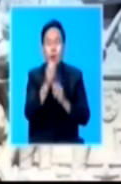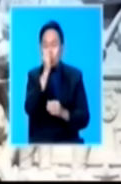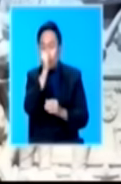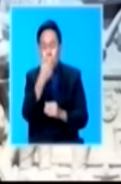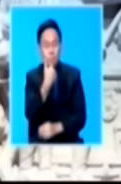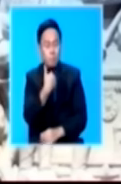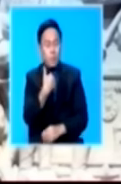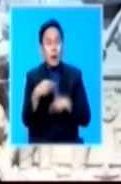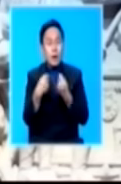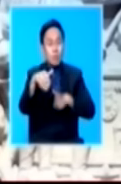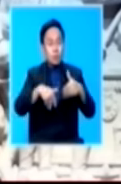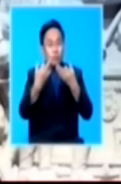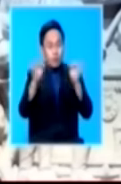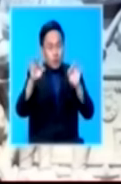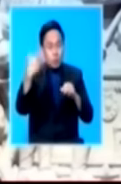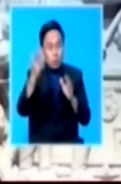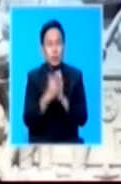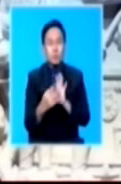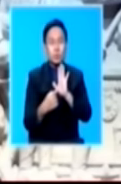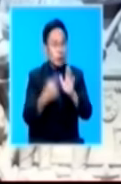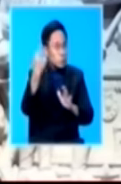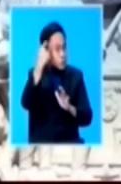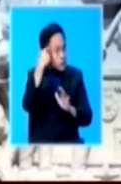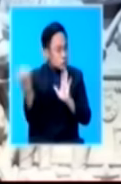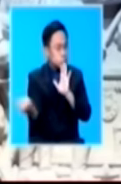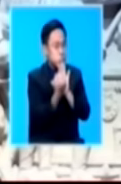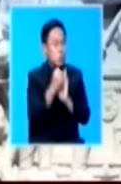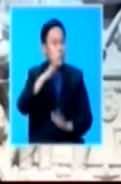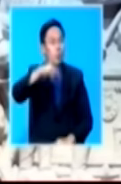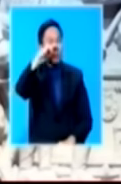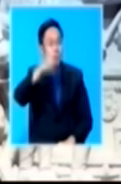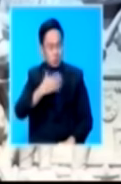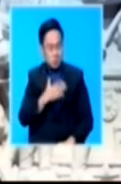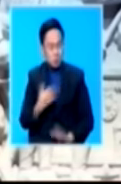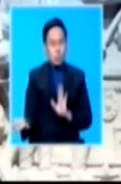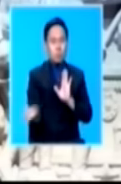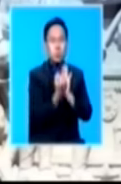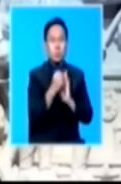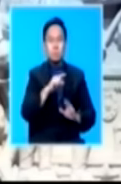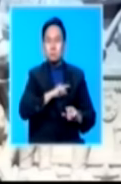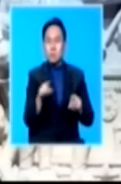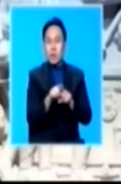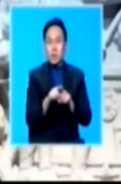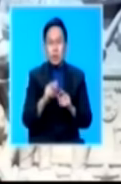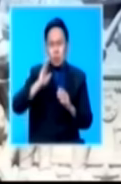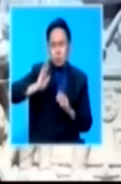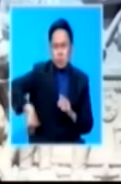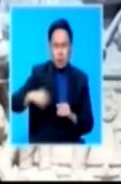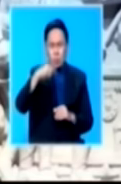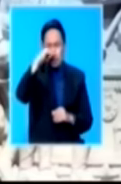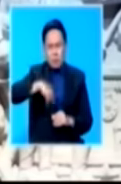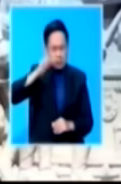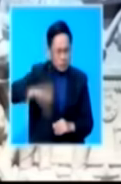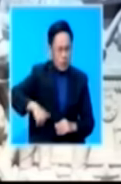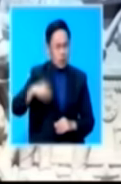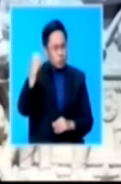นอันนี้ถือว่าเป็นทรัพย์สินธรรมยาของไทยนะครับก็จะต้องจดสิทธิบัตรให้ได้โดยเร็วเราจะช้าทุกทีไปต้องรีบส่งไปนะ